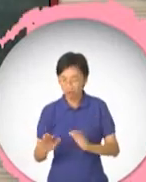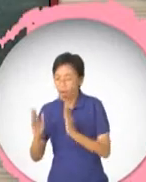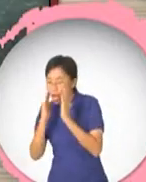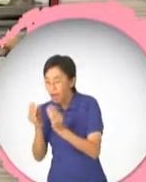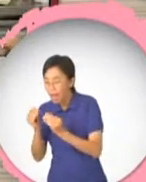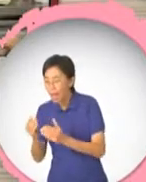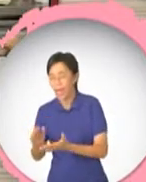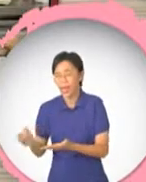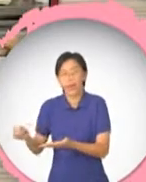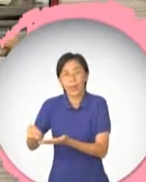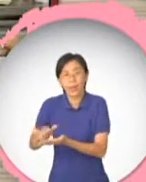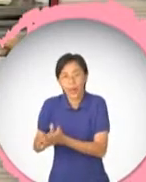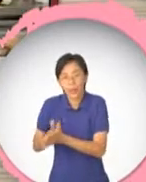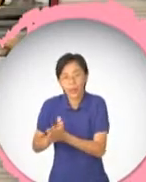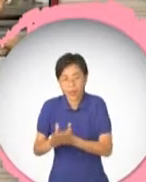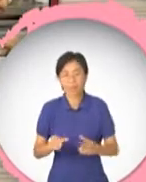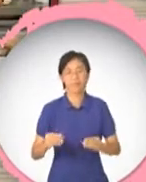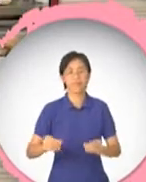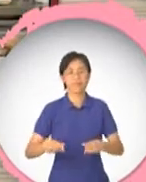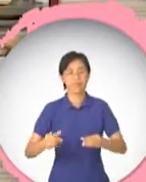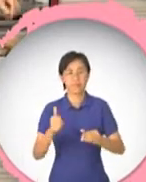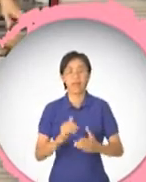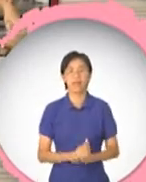ครับก็เอามาพัก